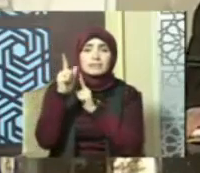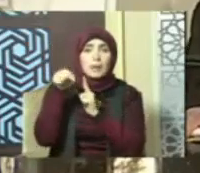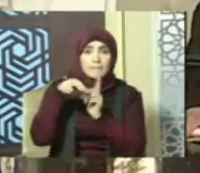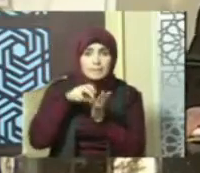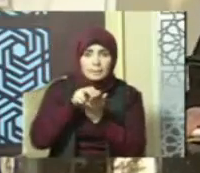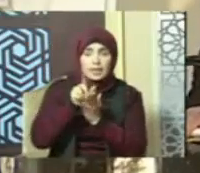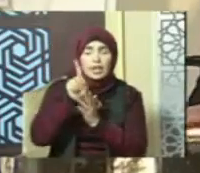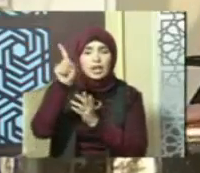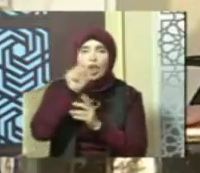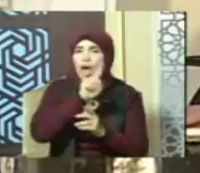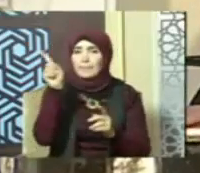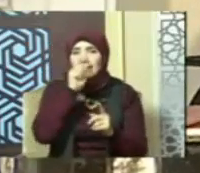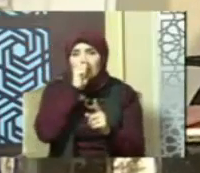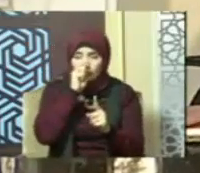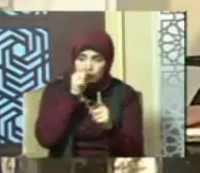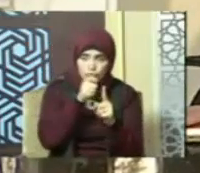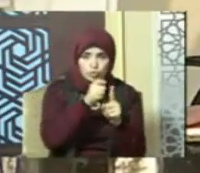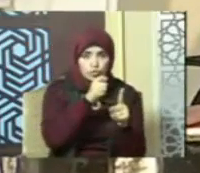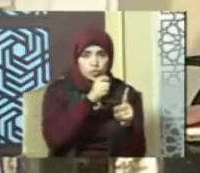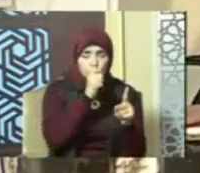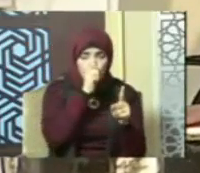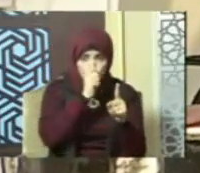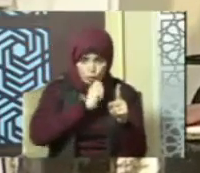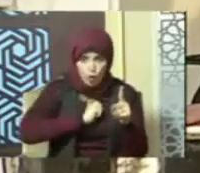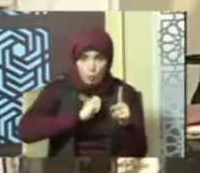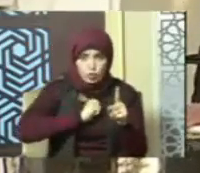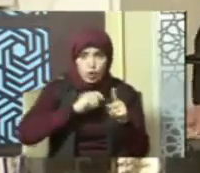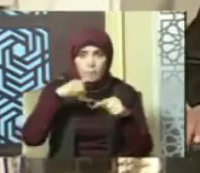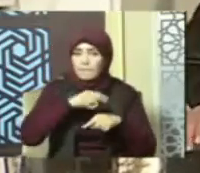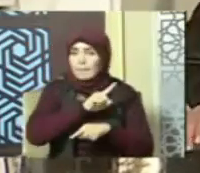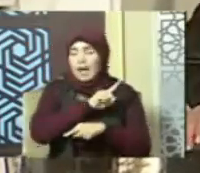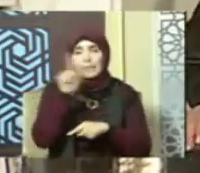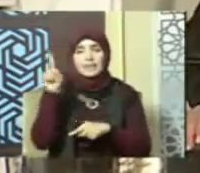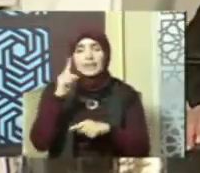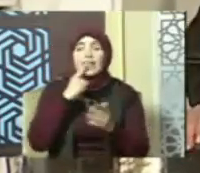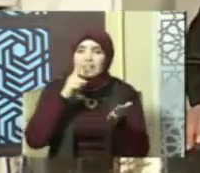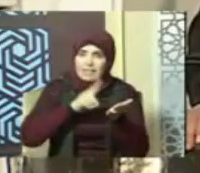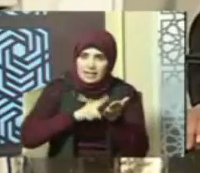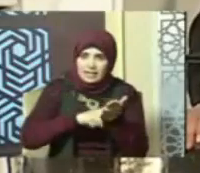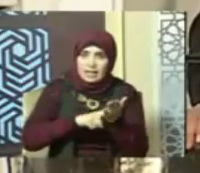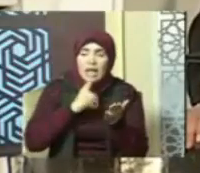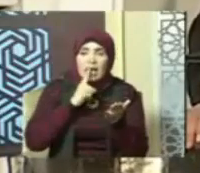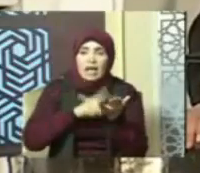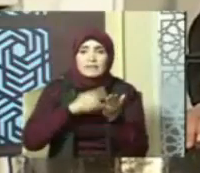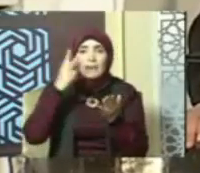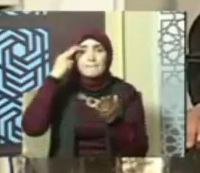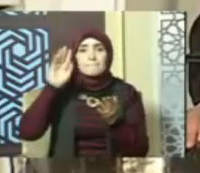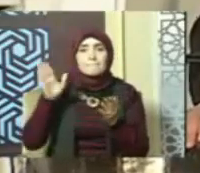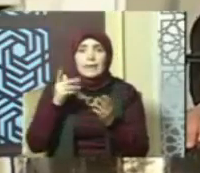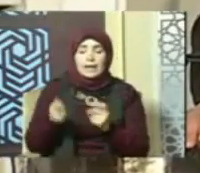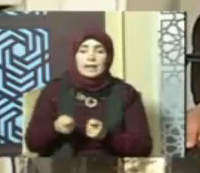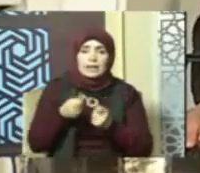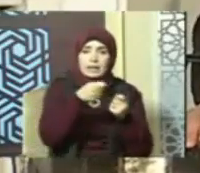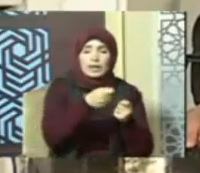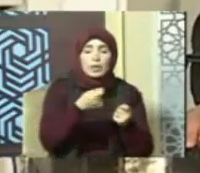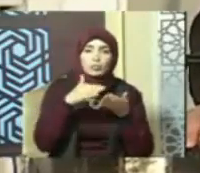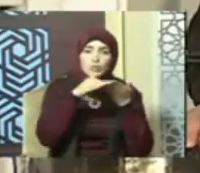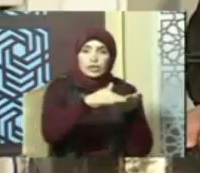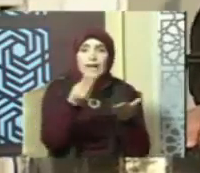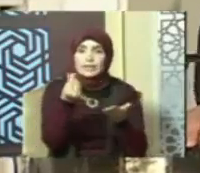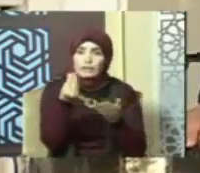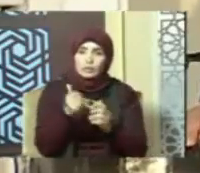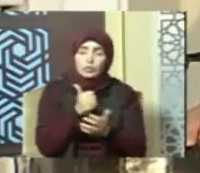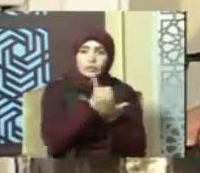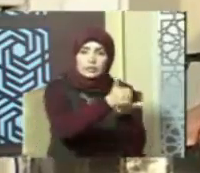لا تظلمون، تأكيدا على أن ما ينفق على إعداد الجيوش وقوة